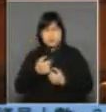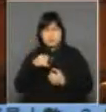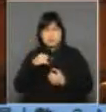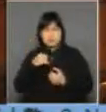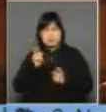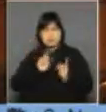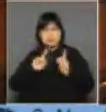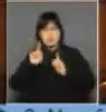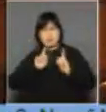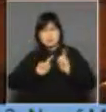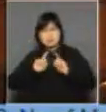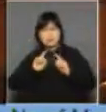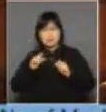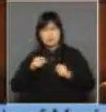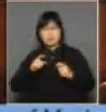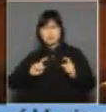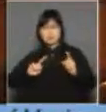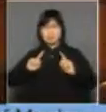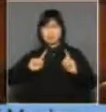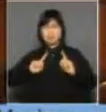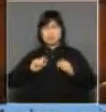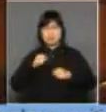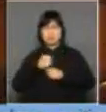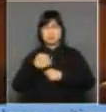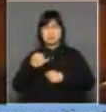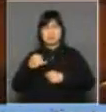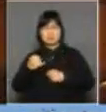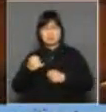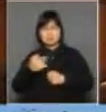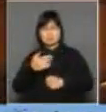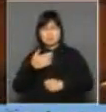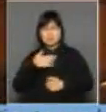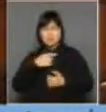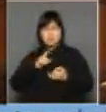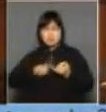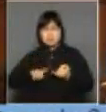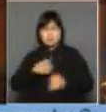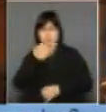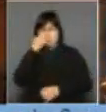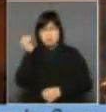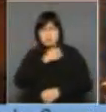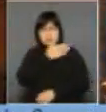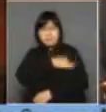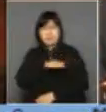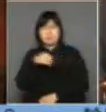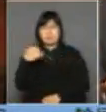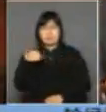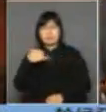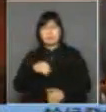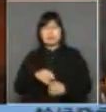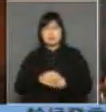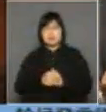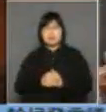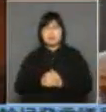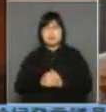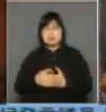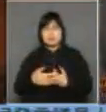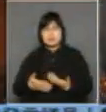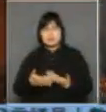意妄為，更加不能夠不顧後果的。嗱，今次的事件